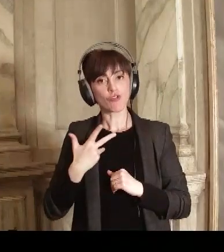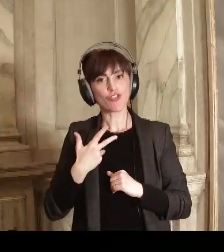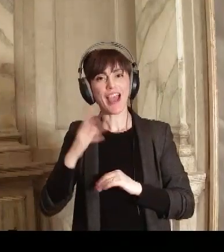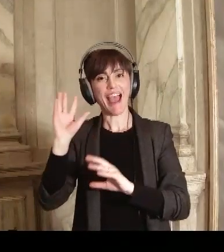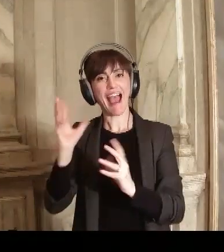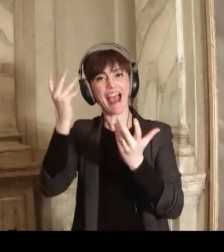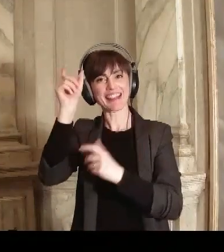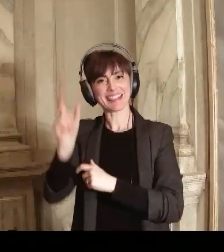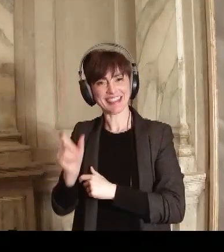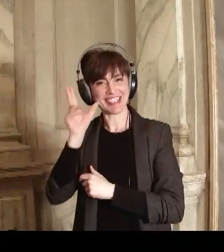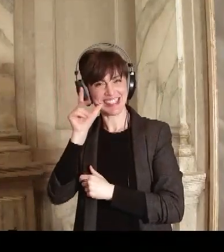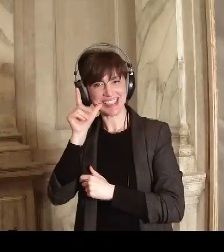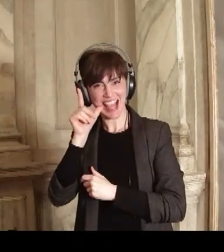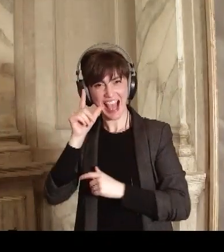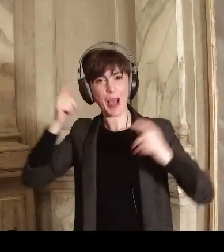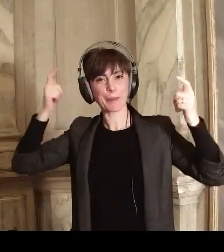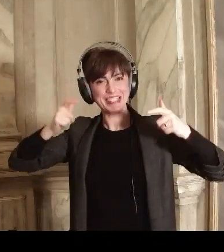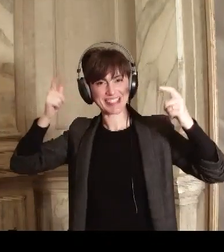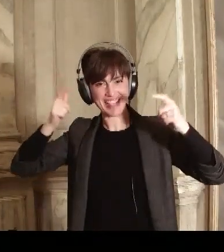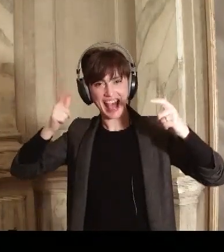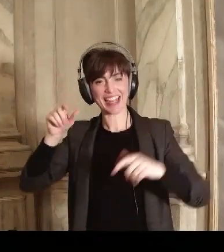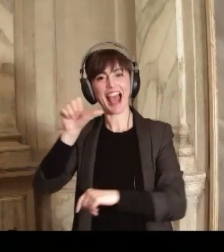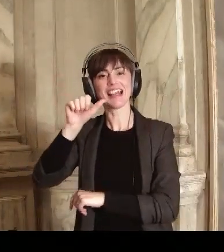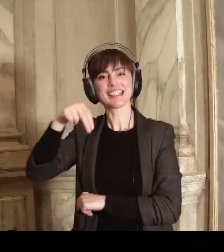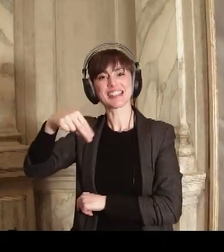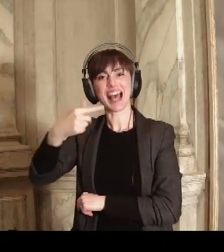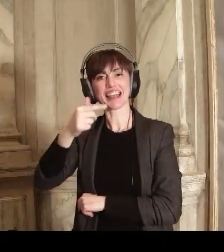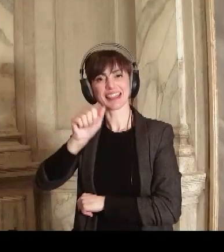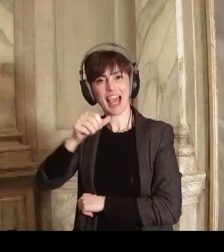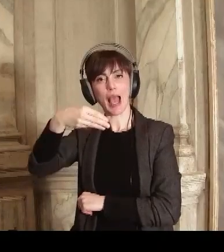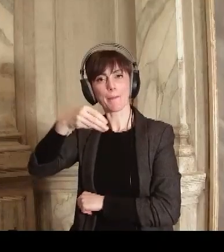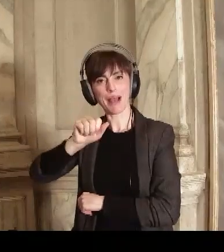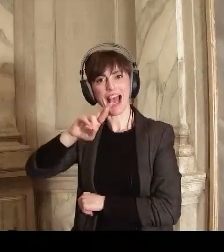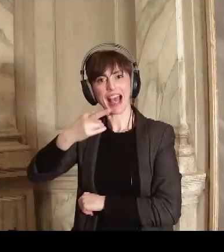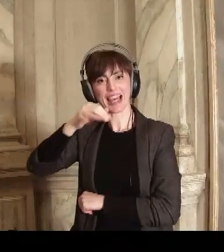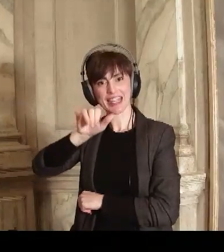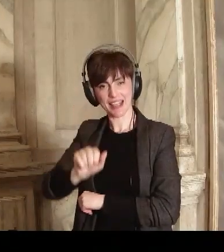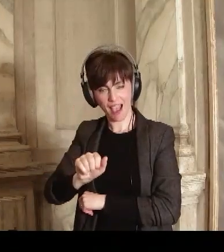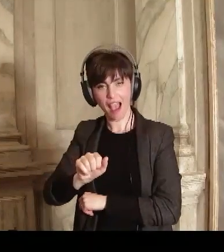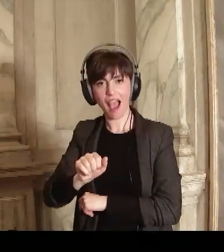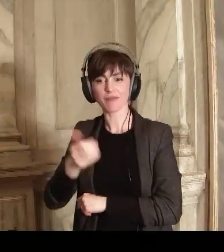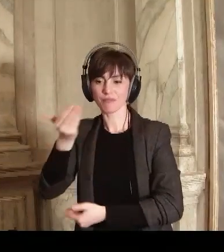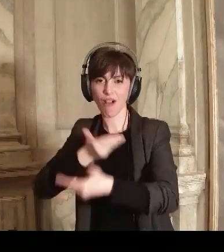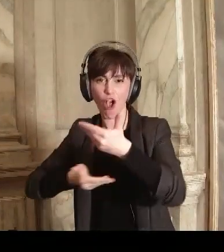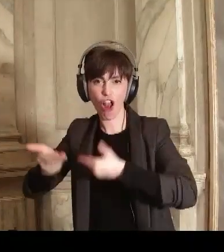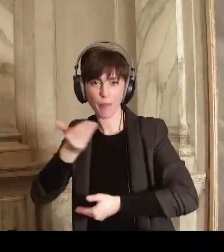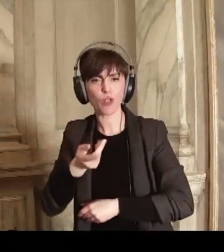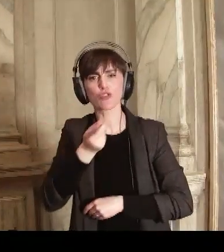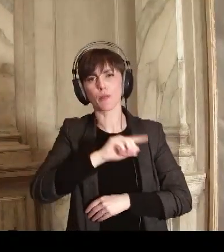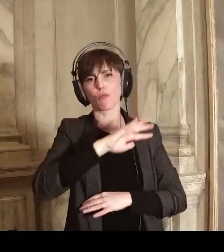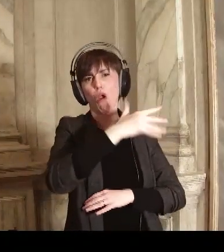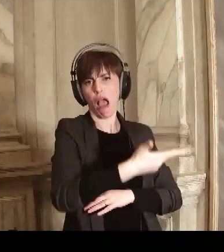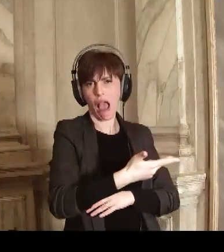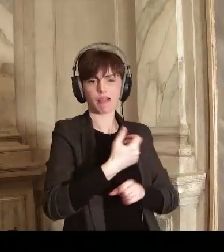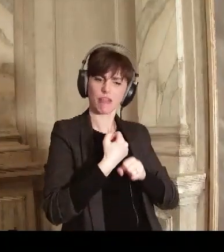Melissa Santamaria e nuovi articoli e contributi scientifici commissionati dalla Biennale Musica